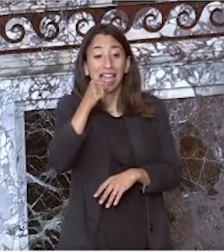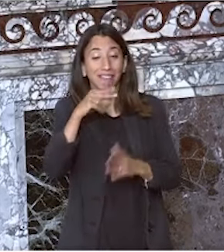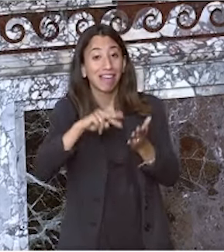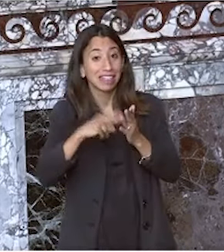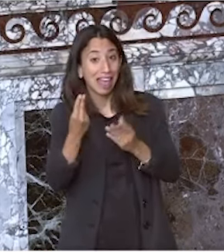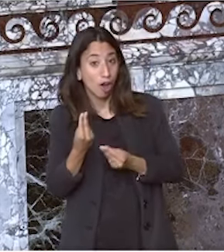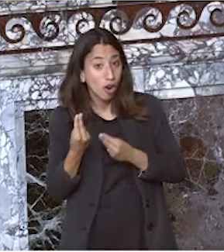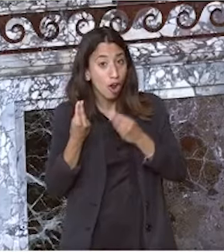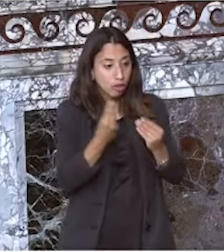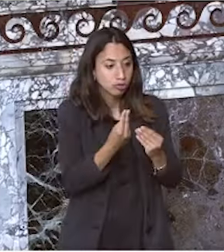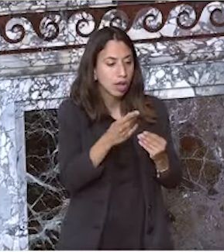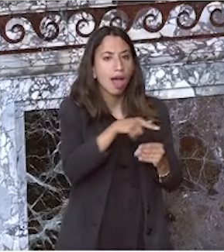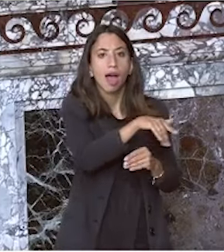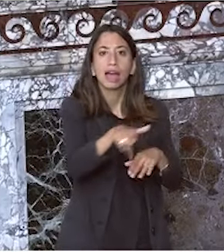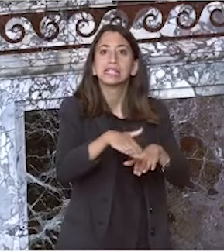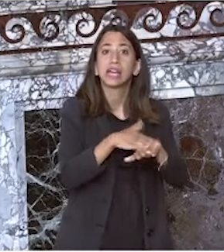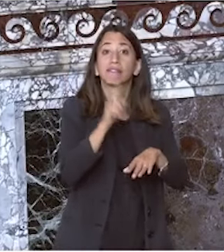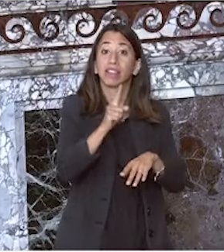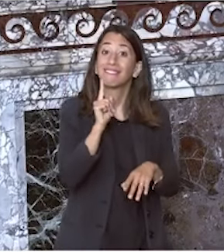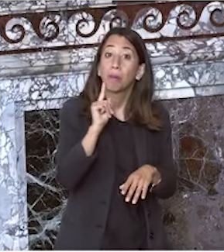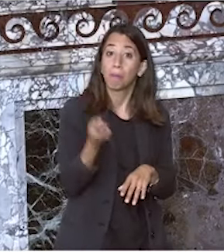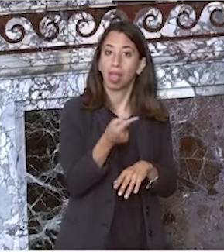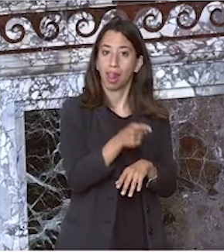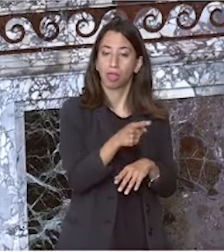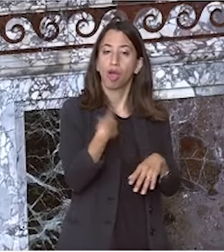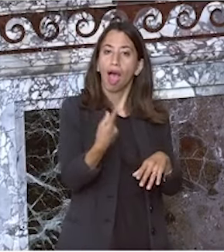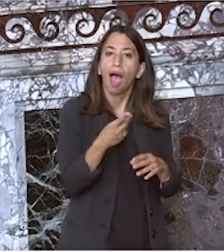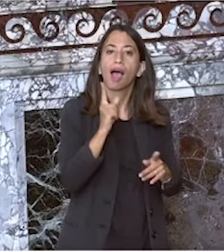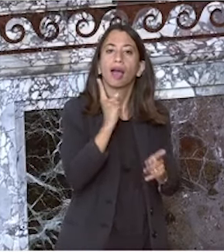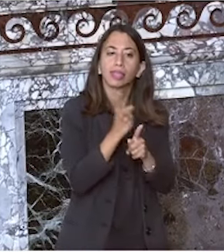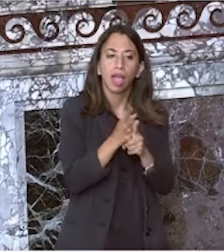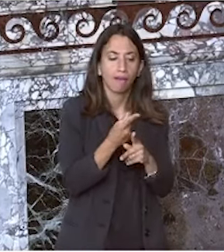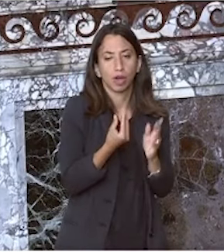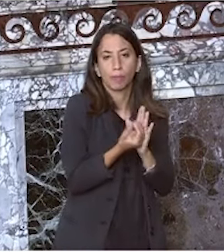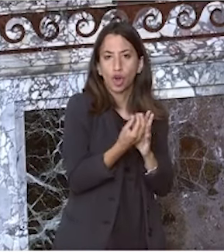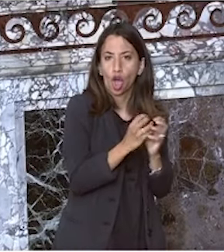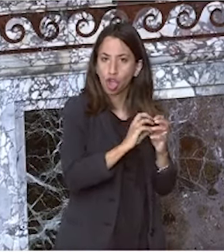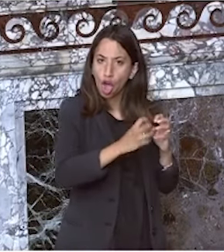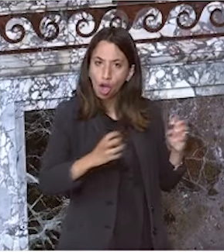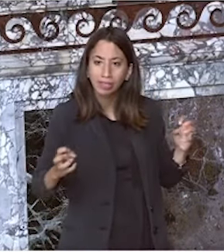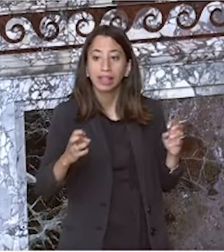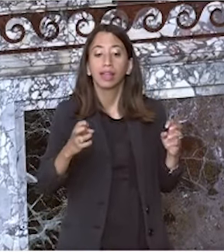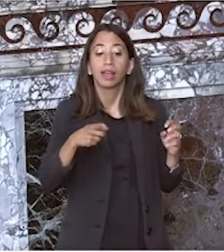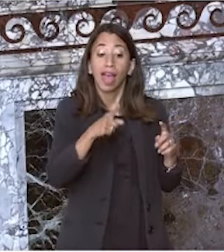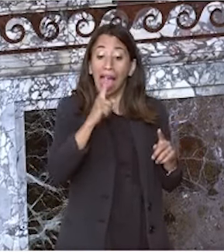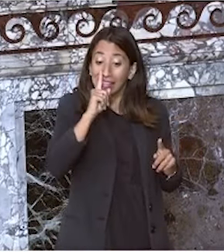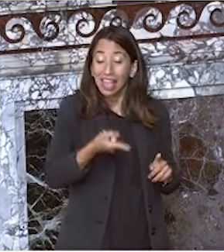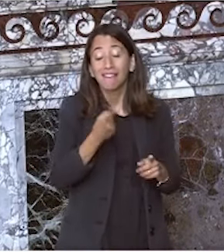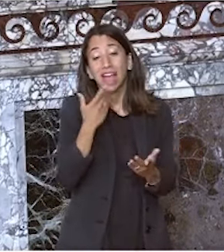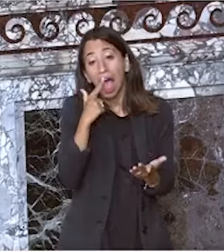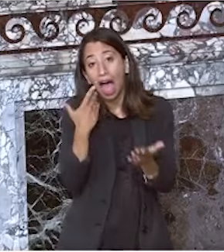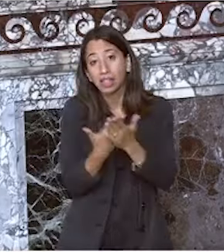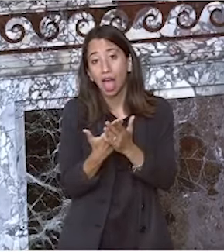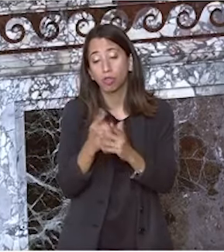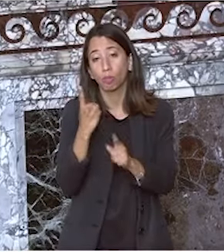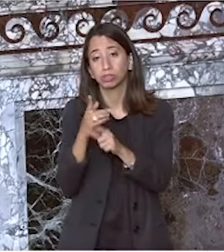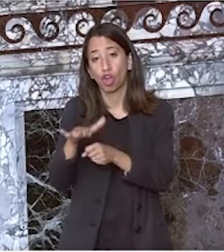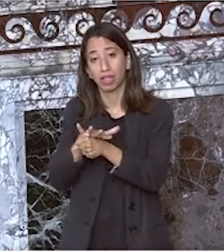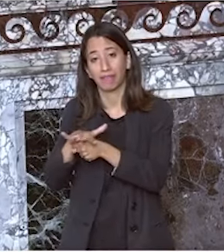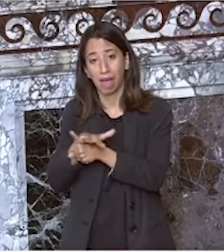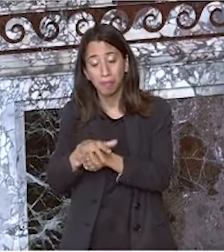la qualità dei servizi e assicurare rispondenza tra i prodotti offerti e le esigenze di famiglie e imprese. Solo così le